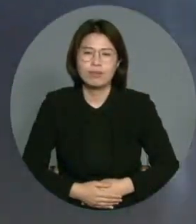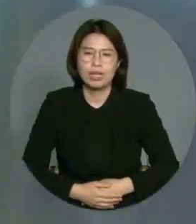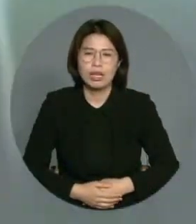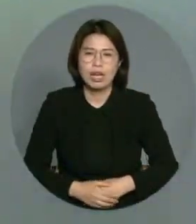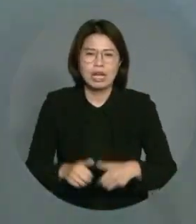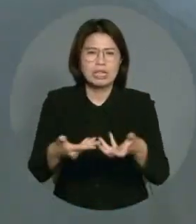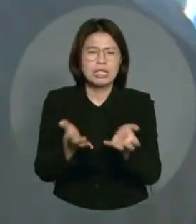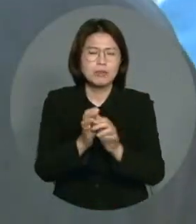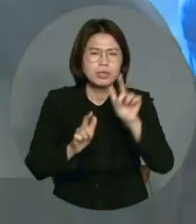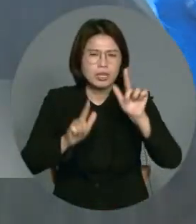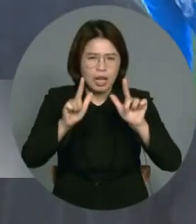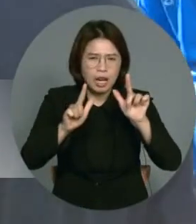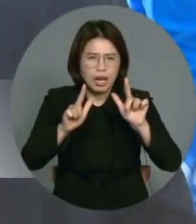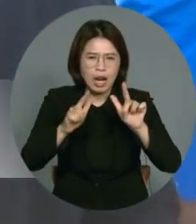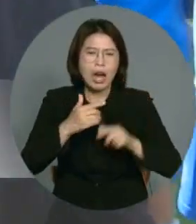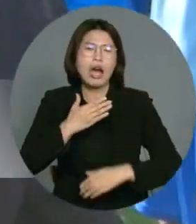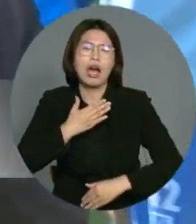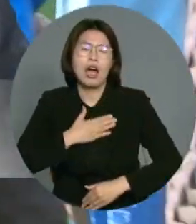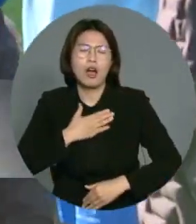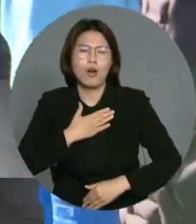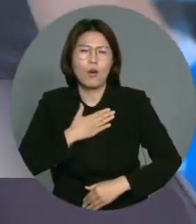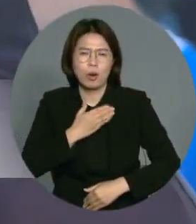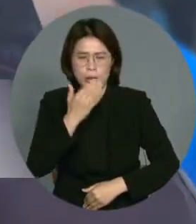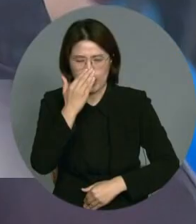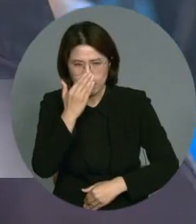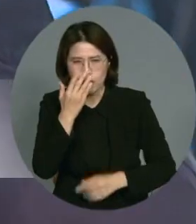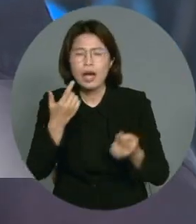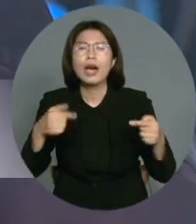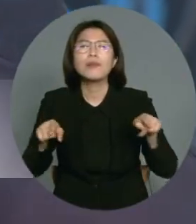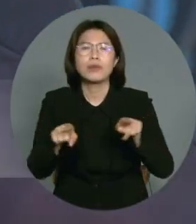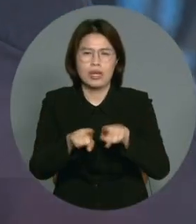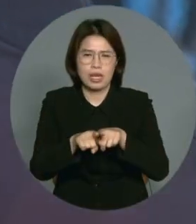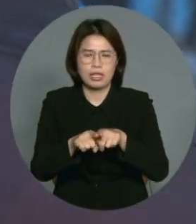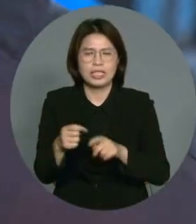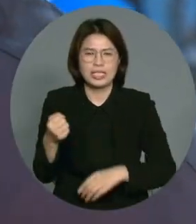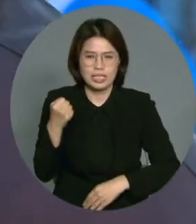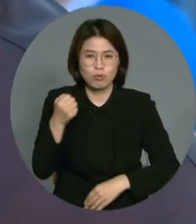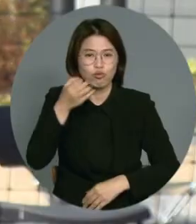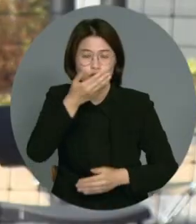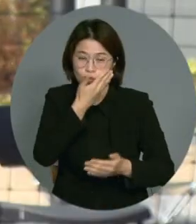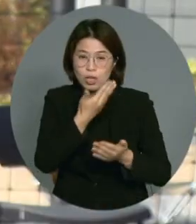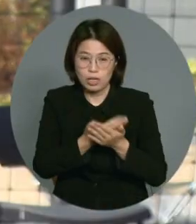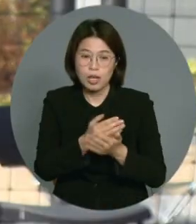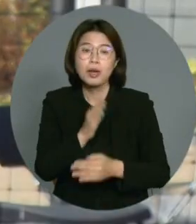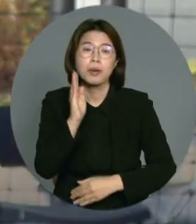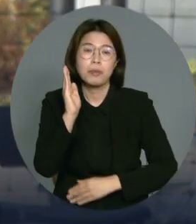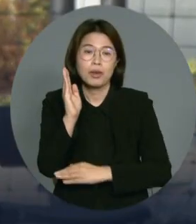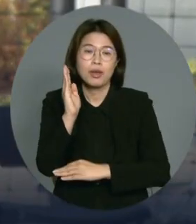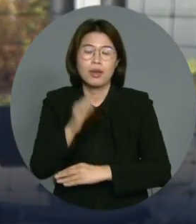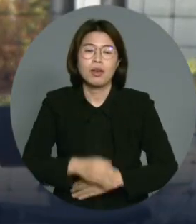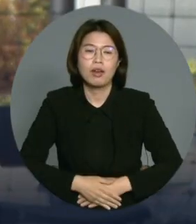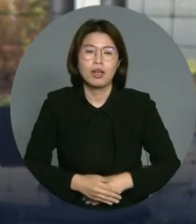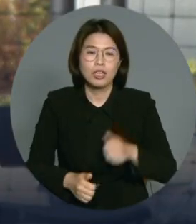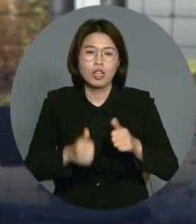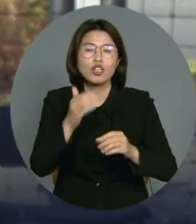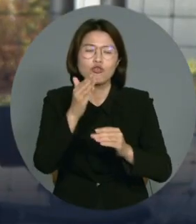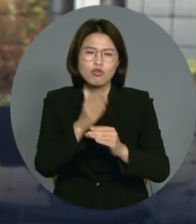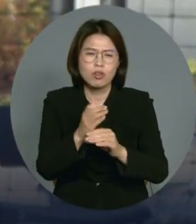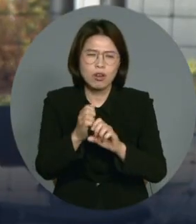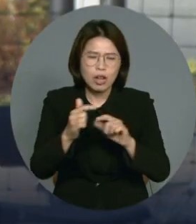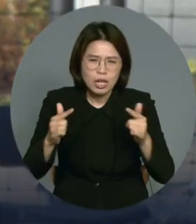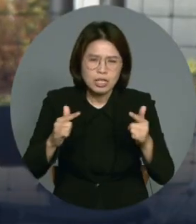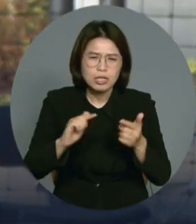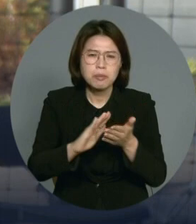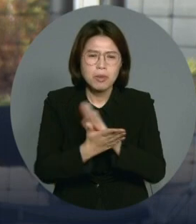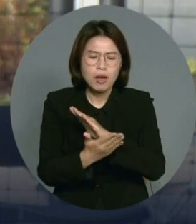상황을 인지한 사령탑으로 낮은 자세에서 함께하는 힘을 강조했습니다. 시즌 중에 일어날 수 있는 여러 가지 변수에 제가 아무래도 약할